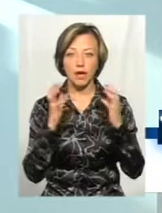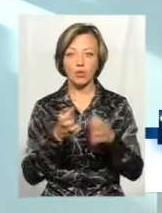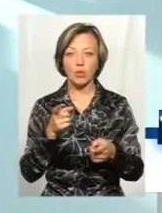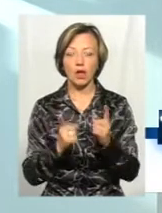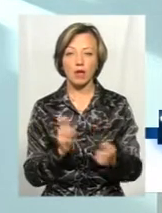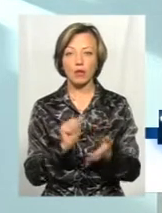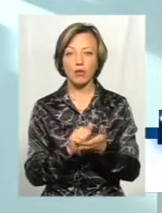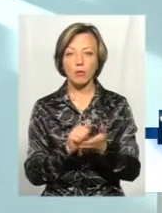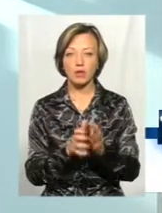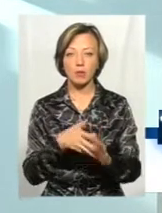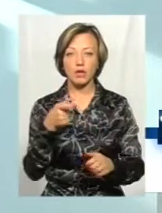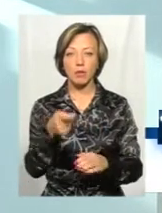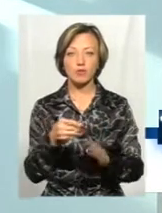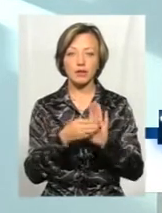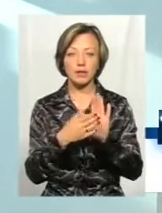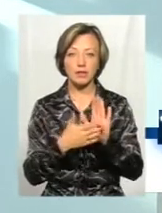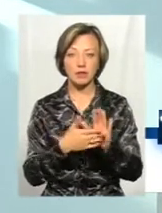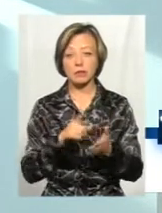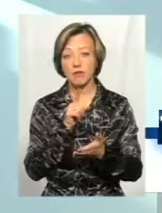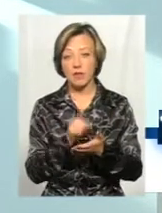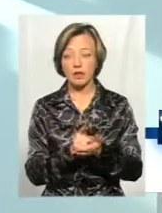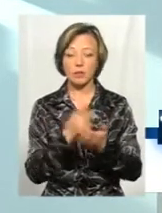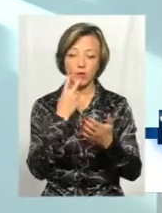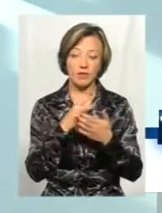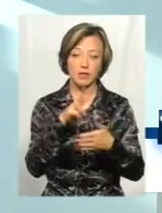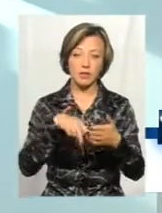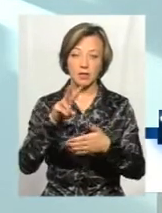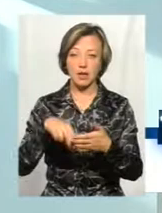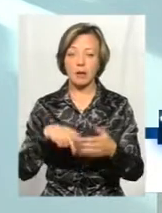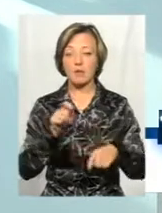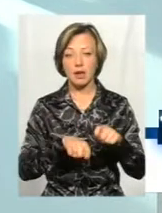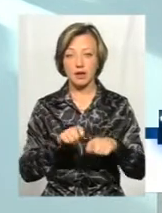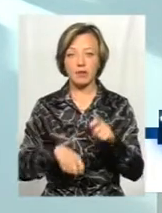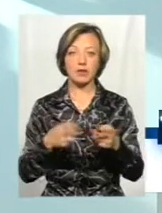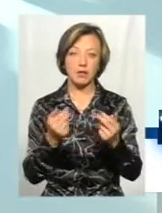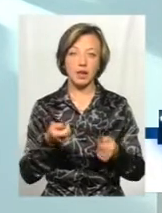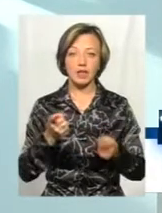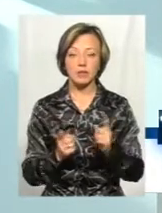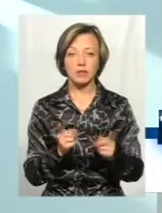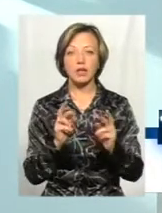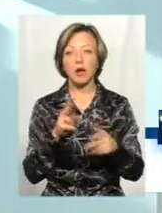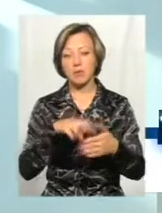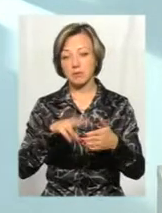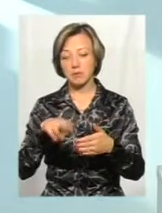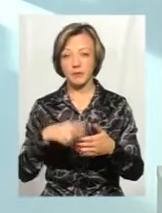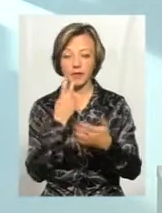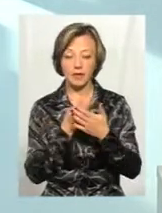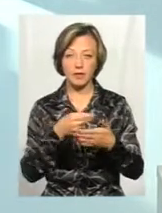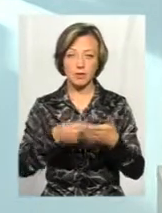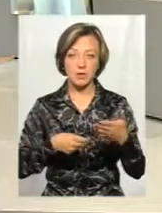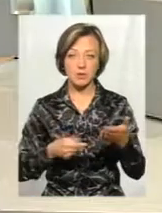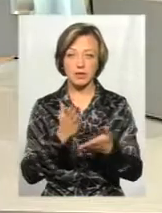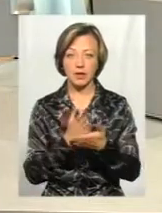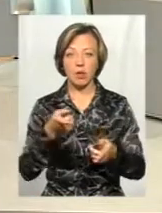тих документів, які подаються на реєстрацію. Він зобов'язаний подивитися, перевірити, так, дійсно, наскільки теж перевіряти. Він просто дивиться, підписи